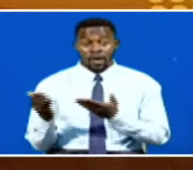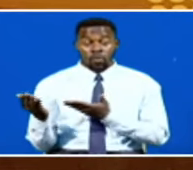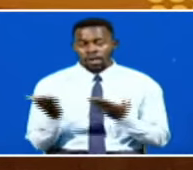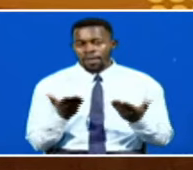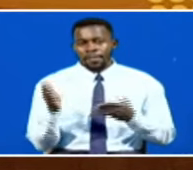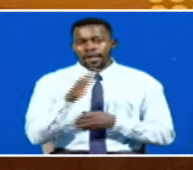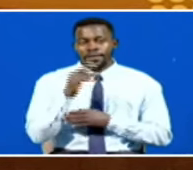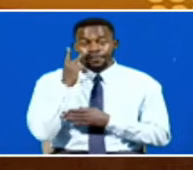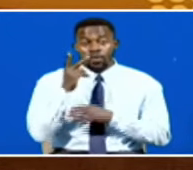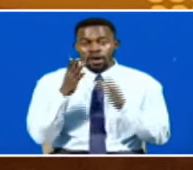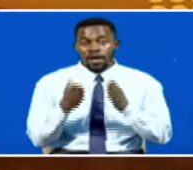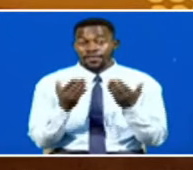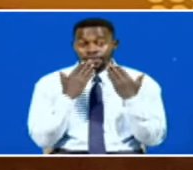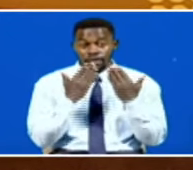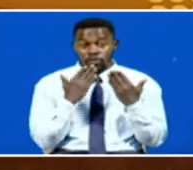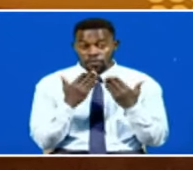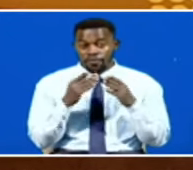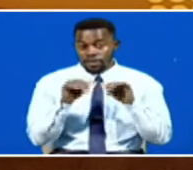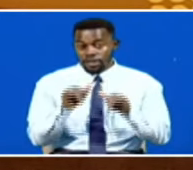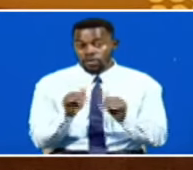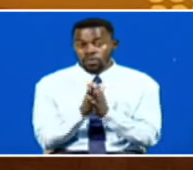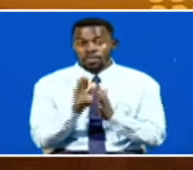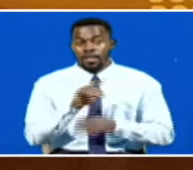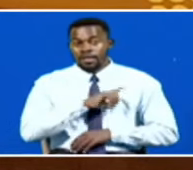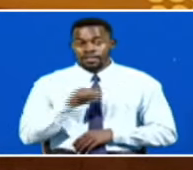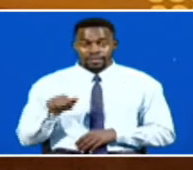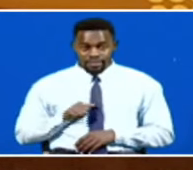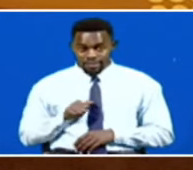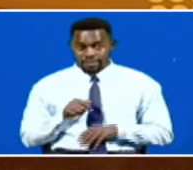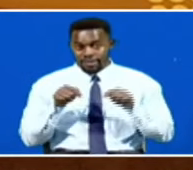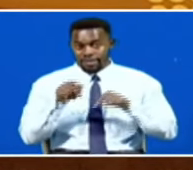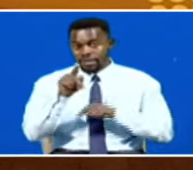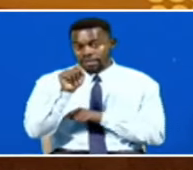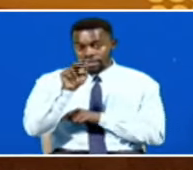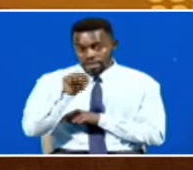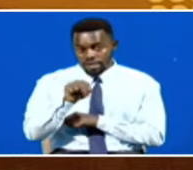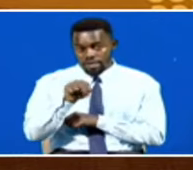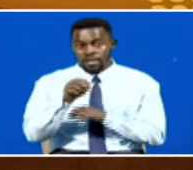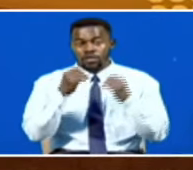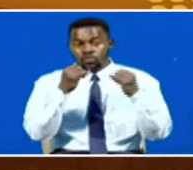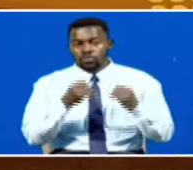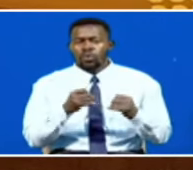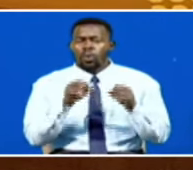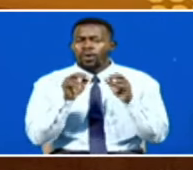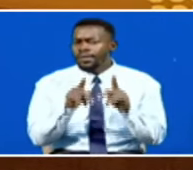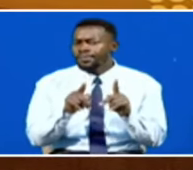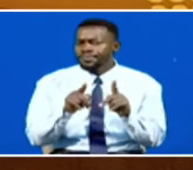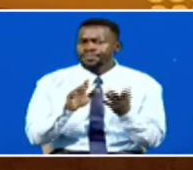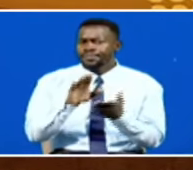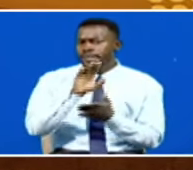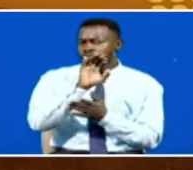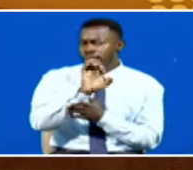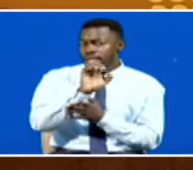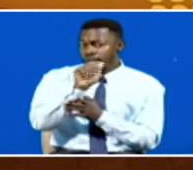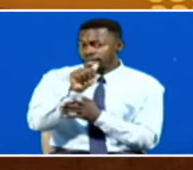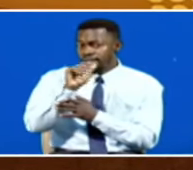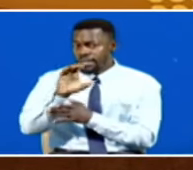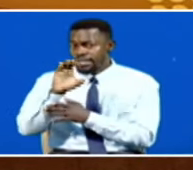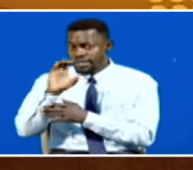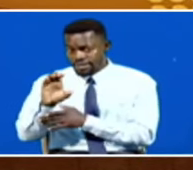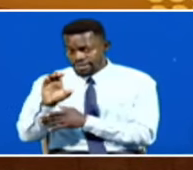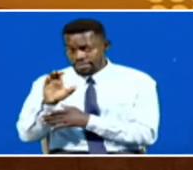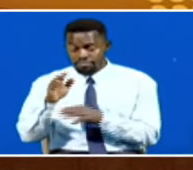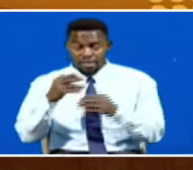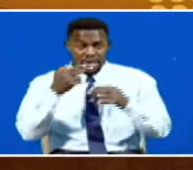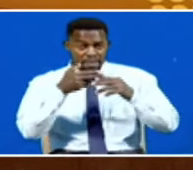Tena mtazamaji, asante sana kwa kuchagua kutazama taarifa za KTN leo. Tume ya maadili na kupambana na ufisadi EACC